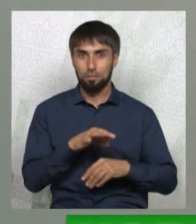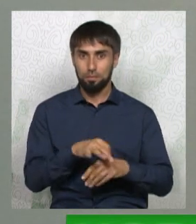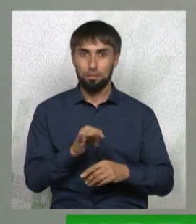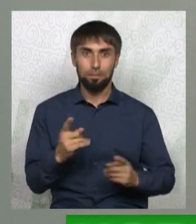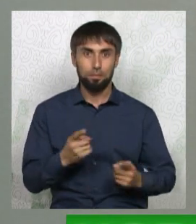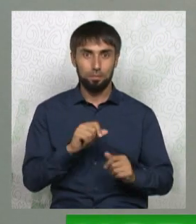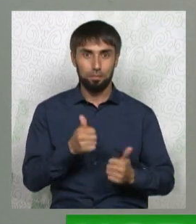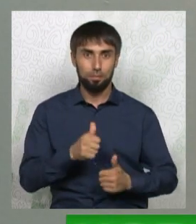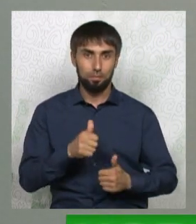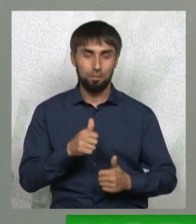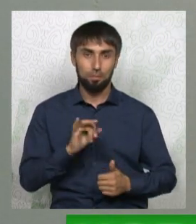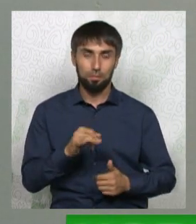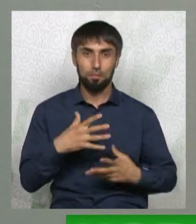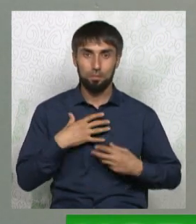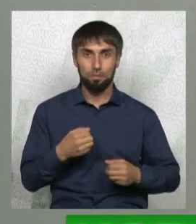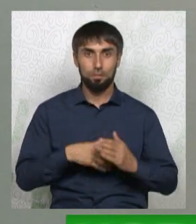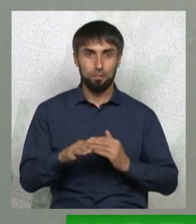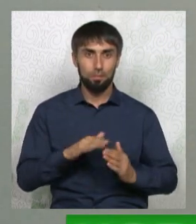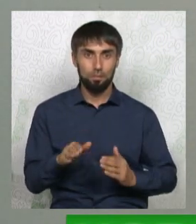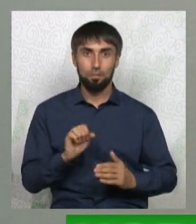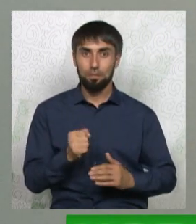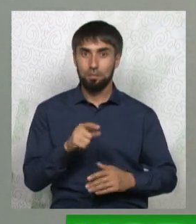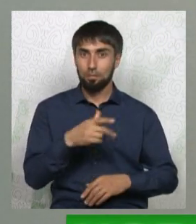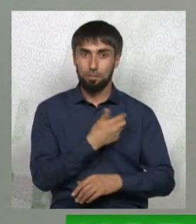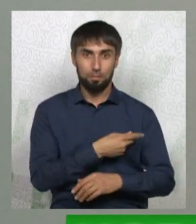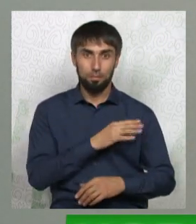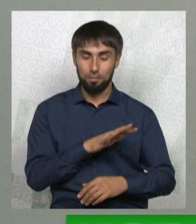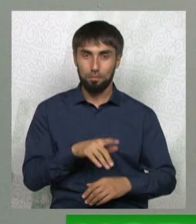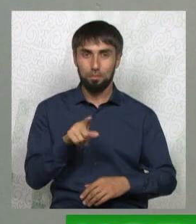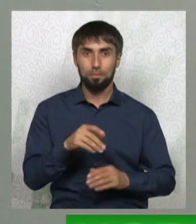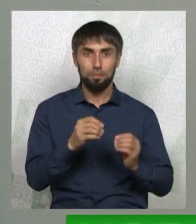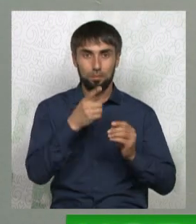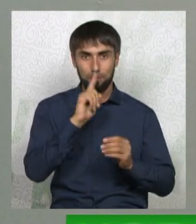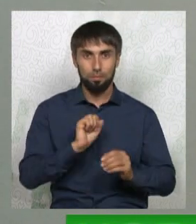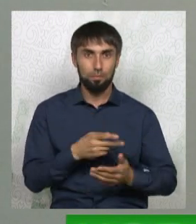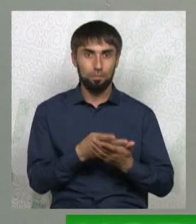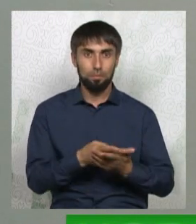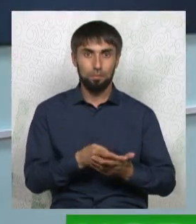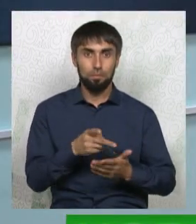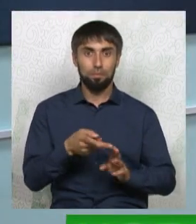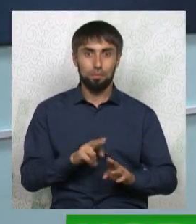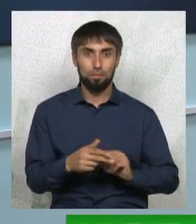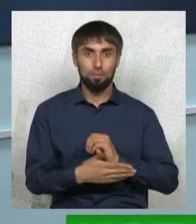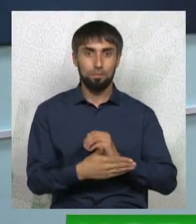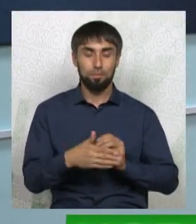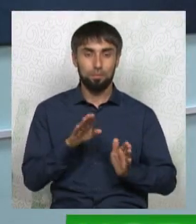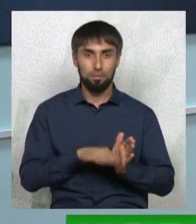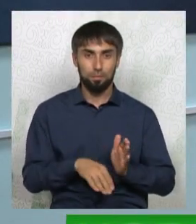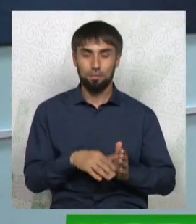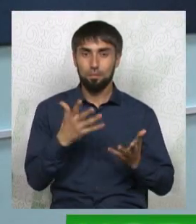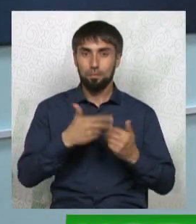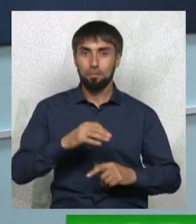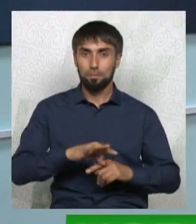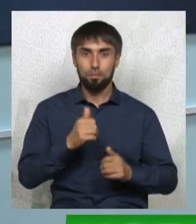там. И уже здоровыми выходят домой. А непривитые около месяца могут лежать там. Количество больных растет с